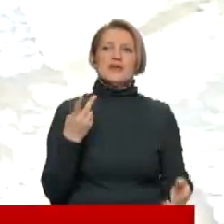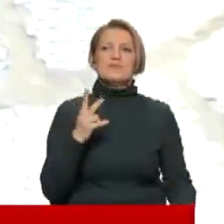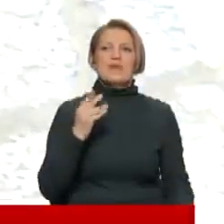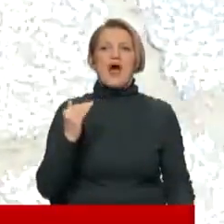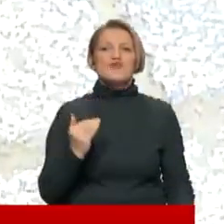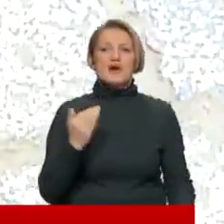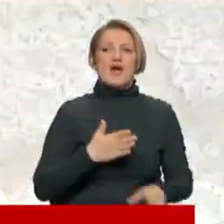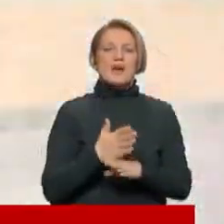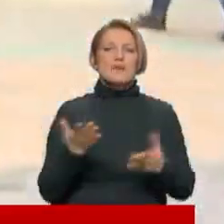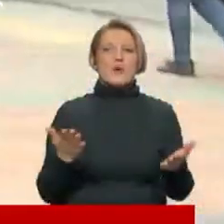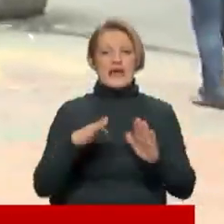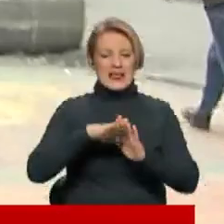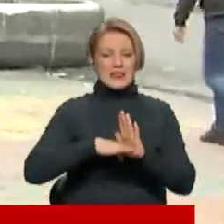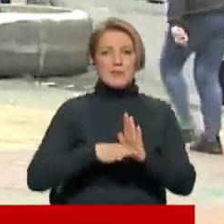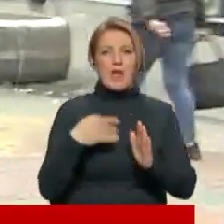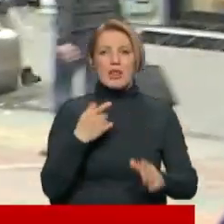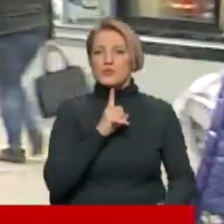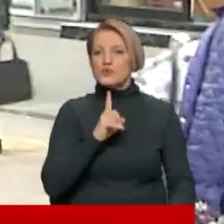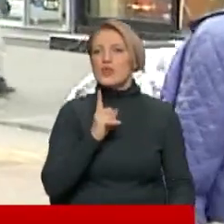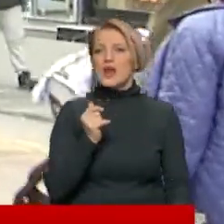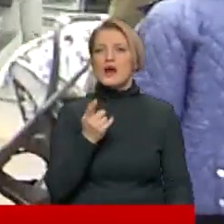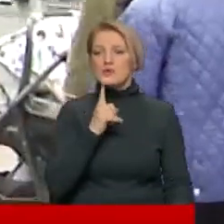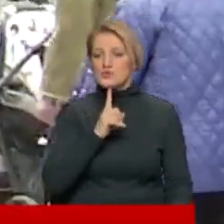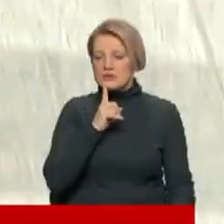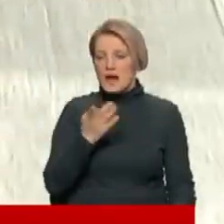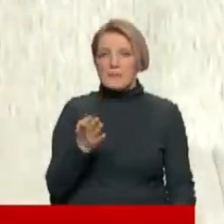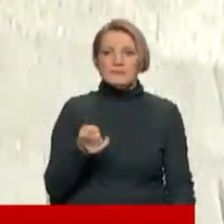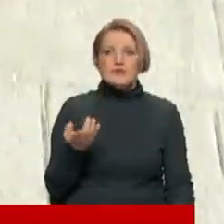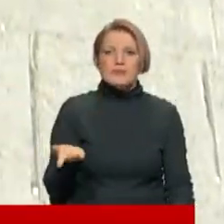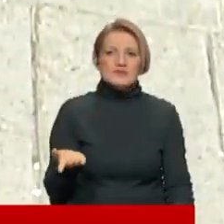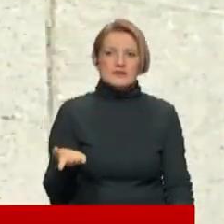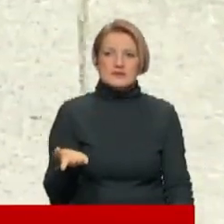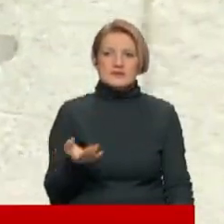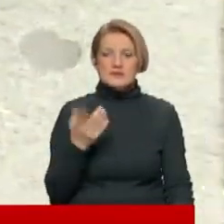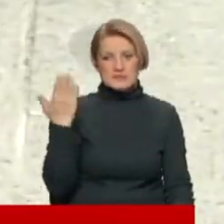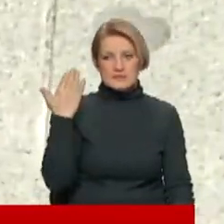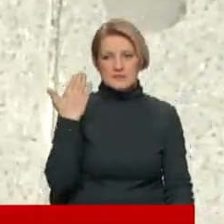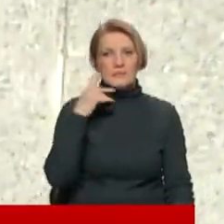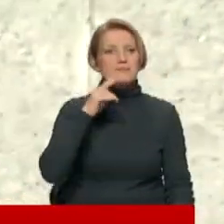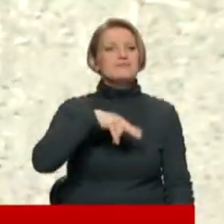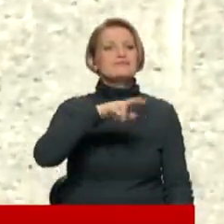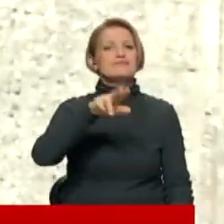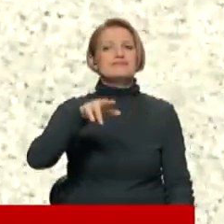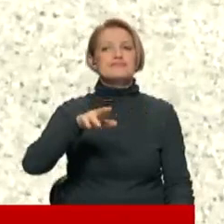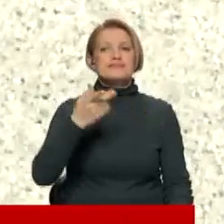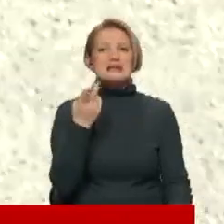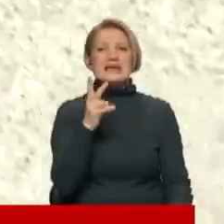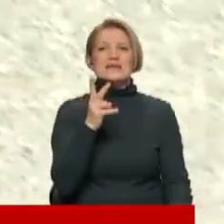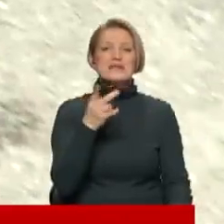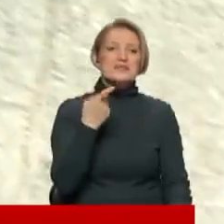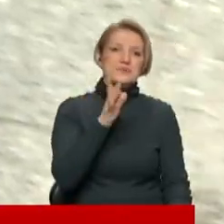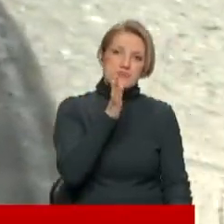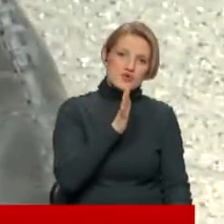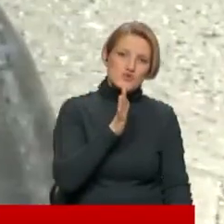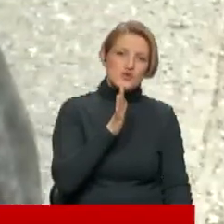yok. İndirimden aldım. 100 liraya almıştım. Şimdi 100 liraya yanından geçilmiyor. Çok güç. Geçen gün bitimlere baktım ben. 2000 lira,